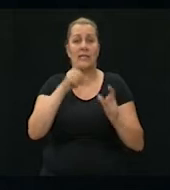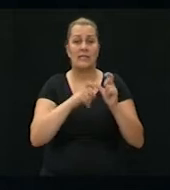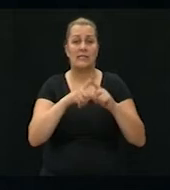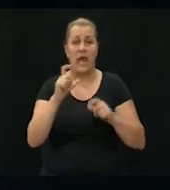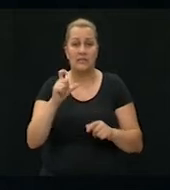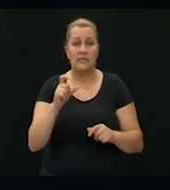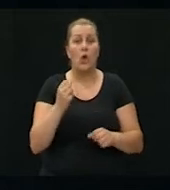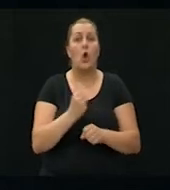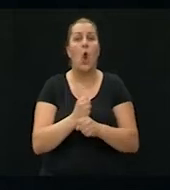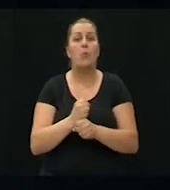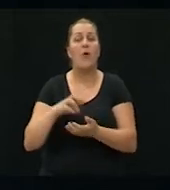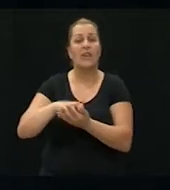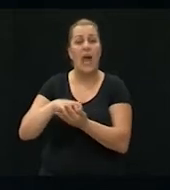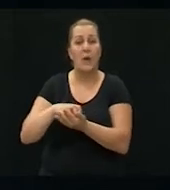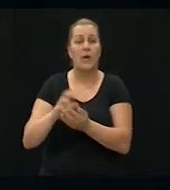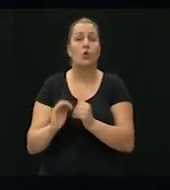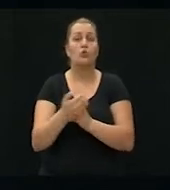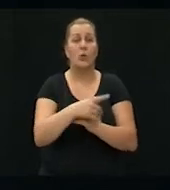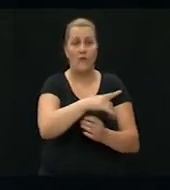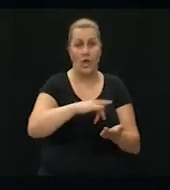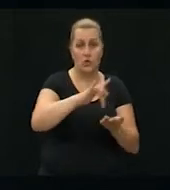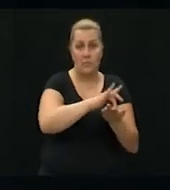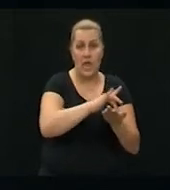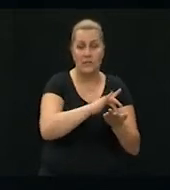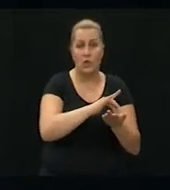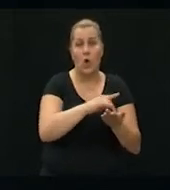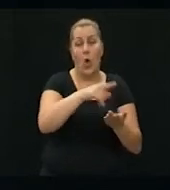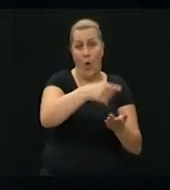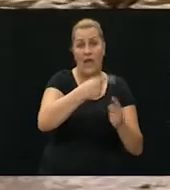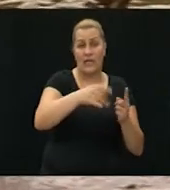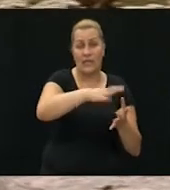Golubova kamena, dole Dobrovačko ratište. Taj dio